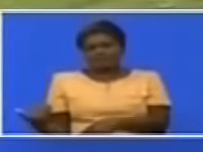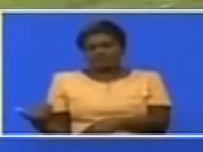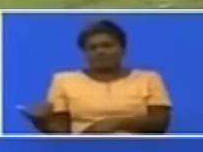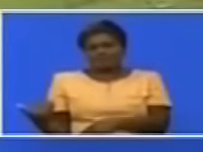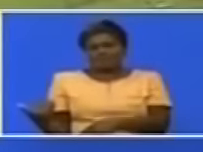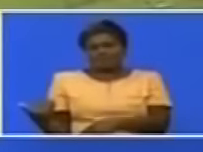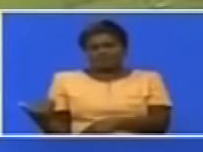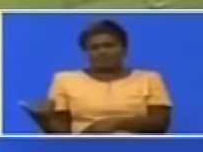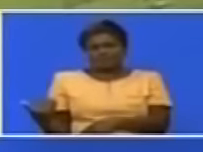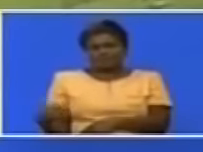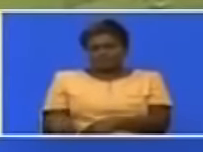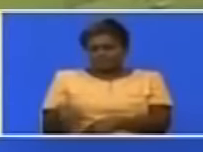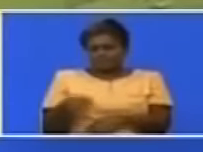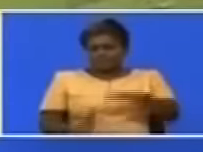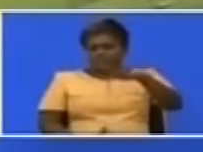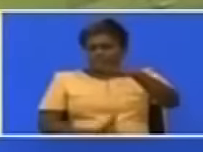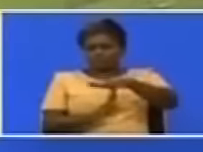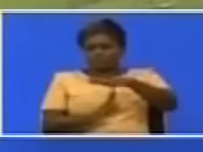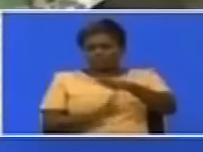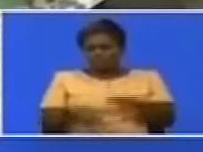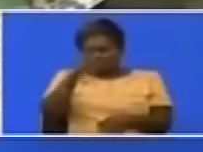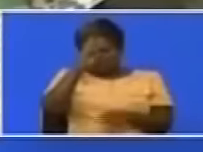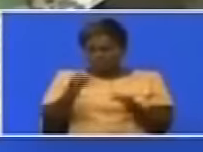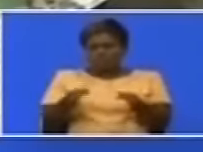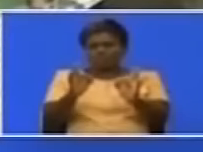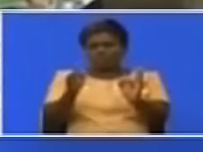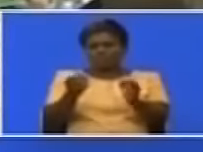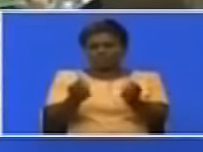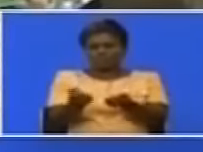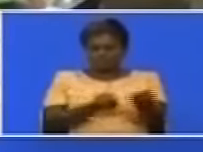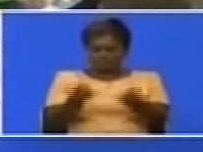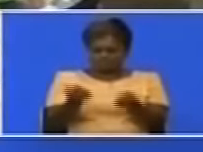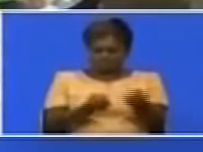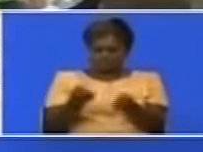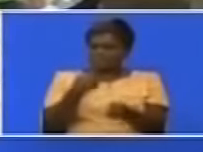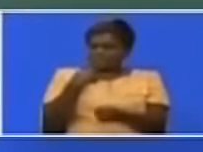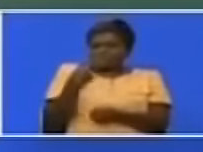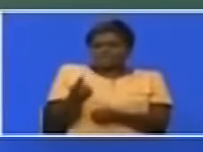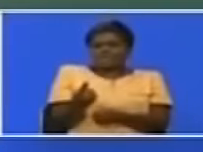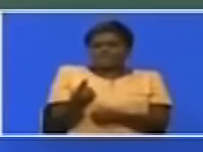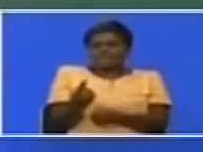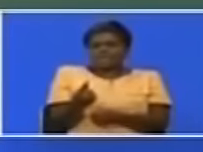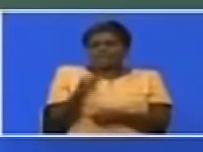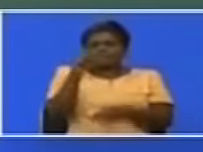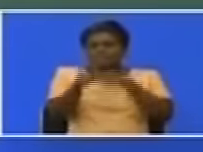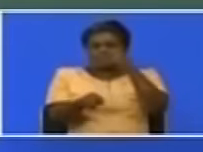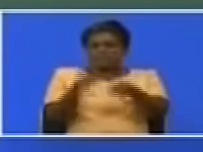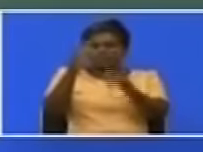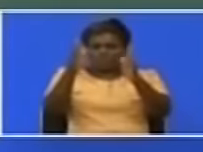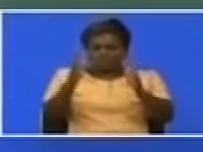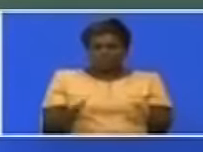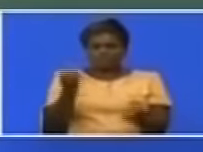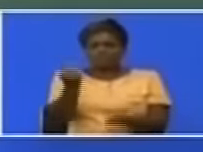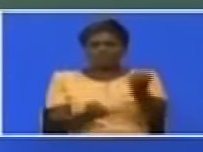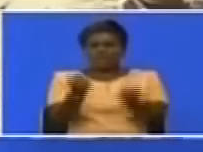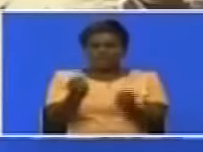inalipishwa tu hapa. Mkuu wa trafiki katika kituo cha Salgaa, Kiptala Cheboren, amesema kuwa aliyeshtakiwa ni dereva